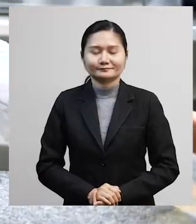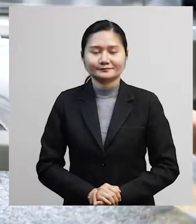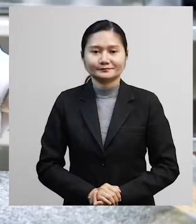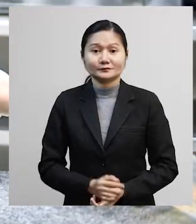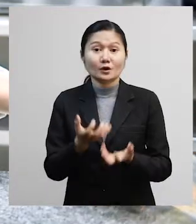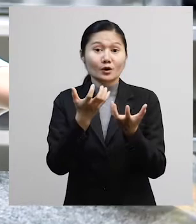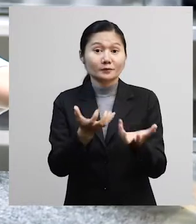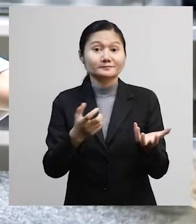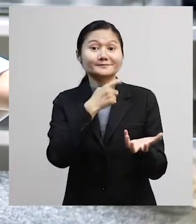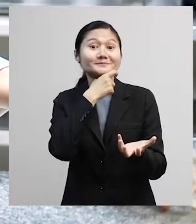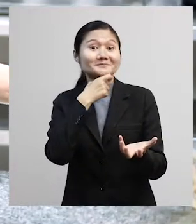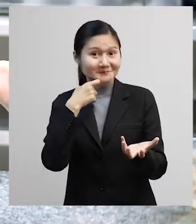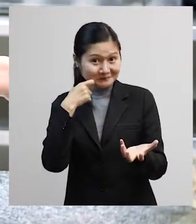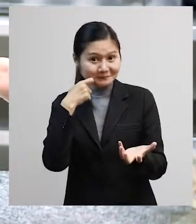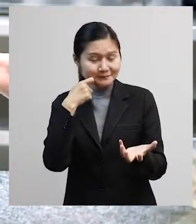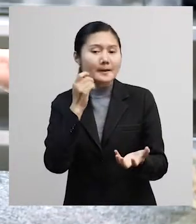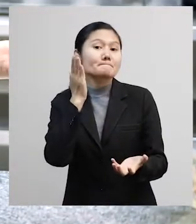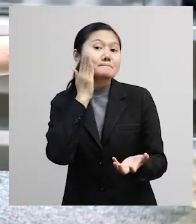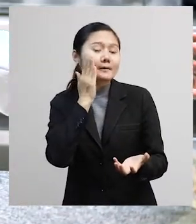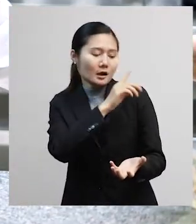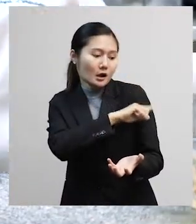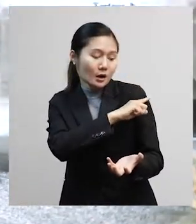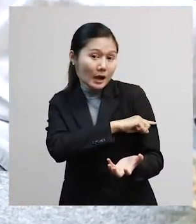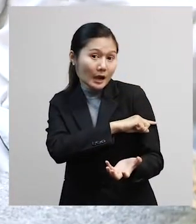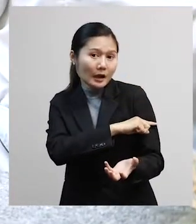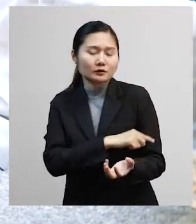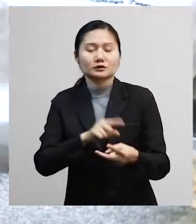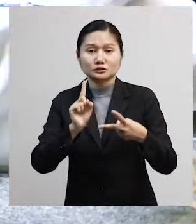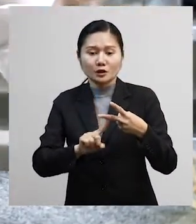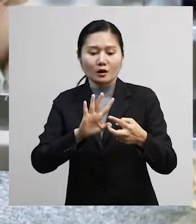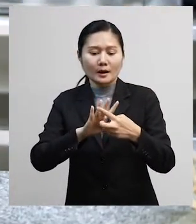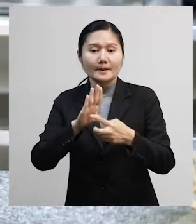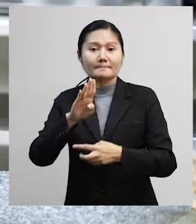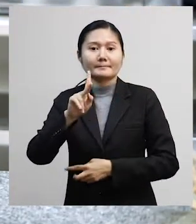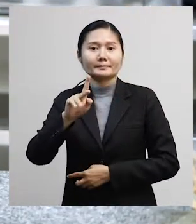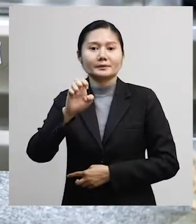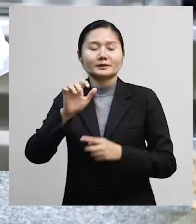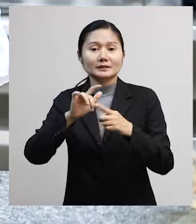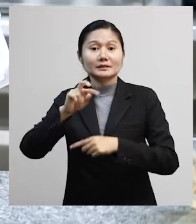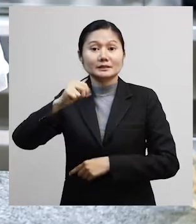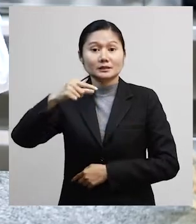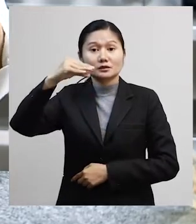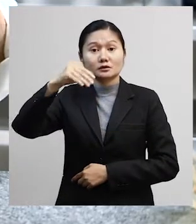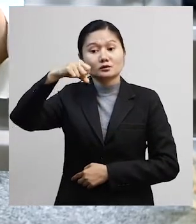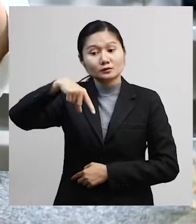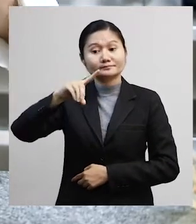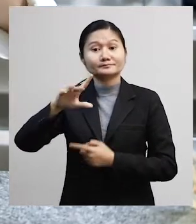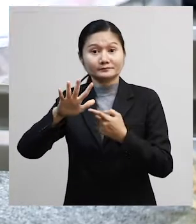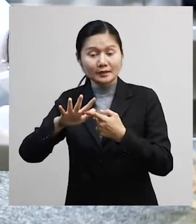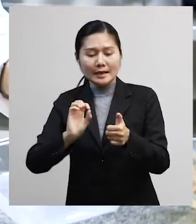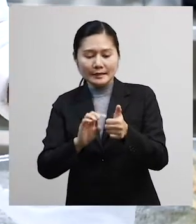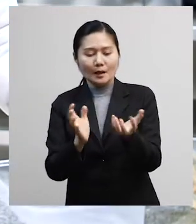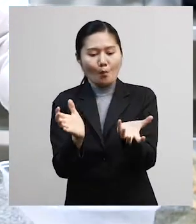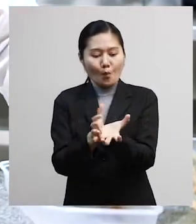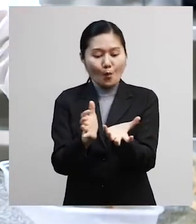ของแห้งในวันนี้นะคะคือแป้งอเนกประสงค์แล้วก็เบกกิ้งโซดานะคะแนะนำให้ร่อน